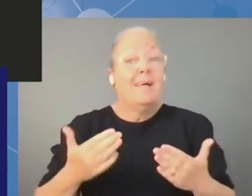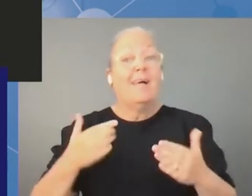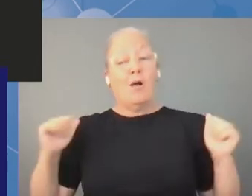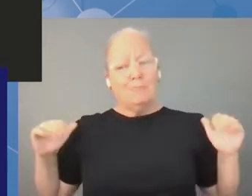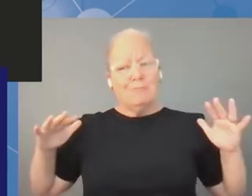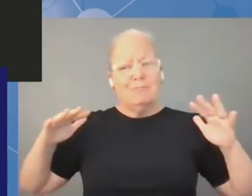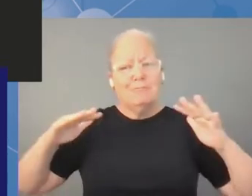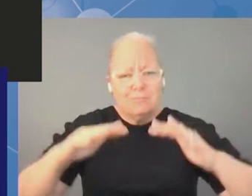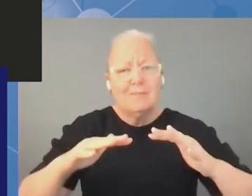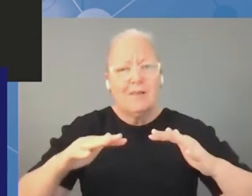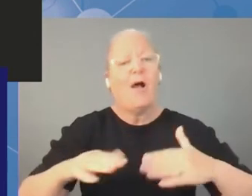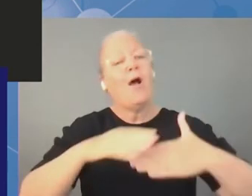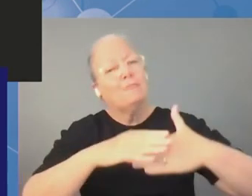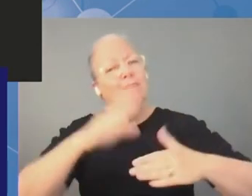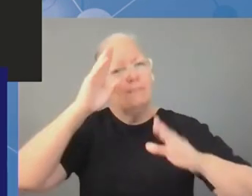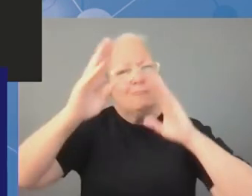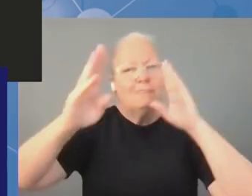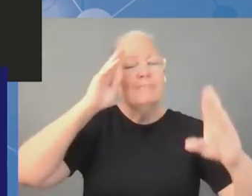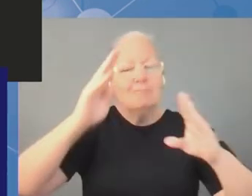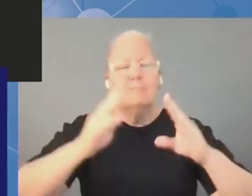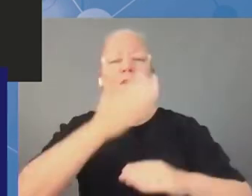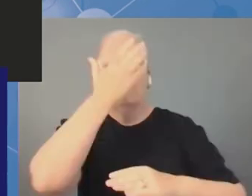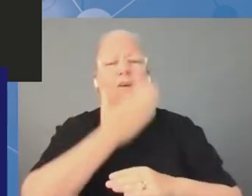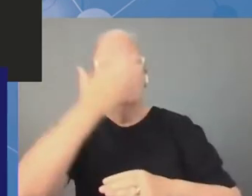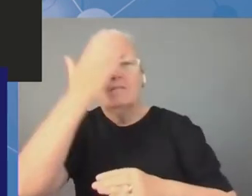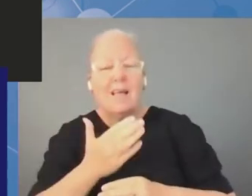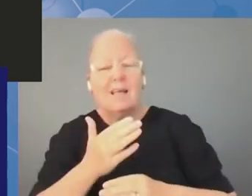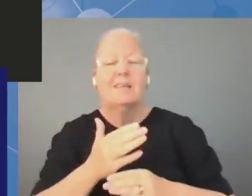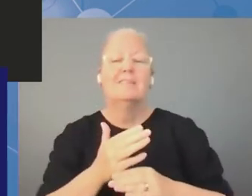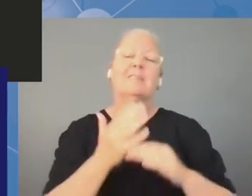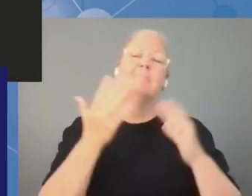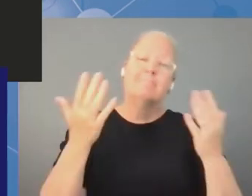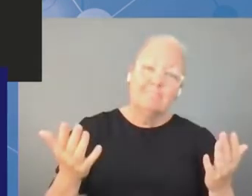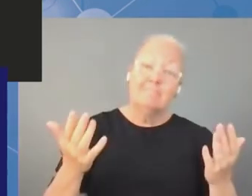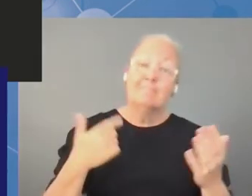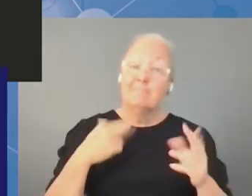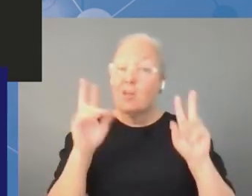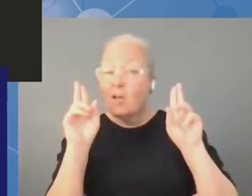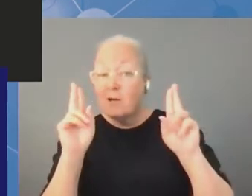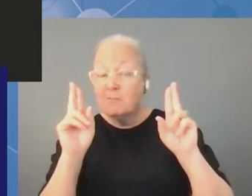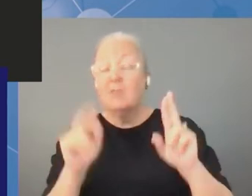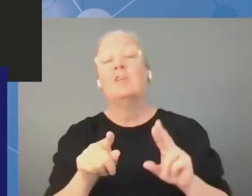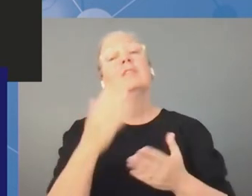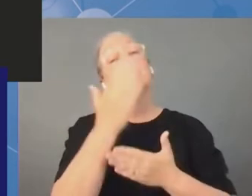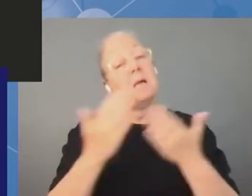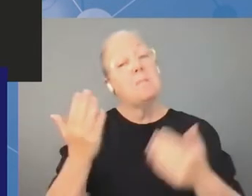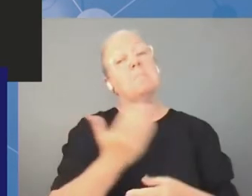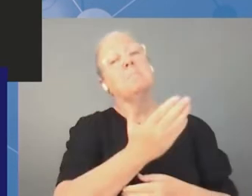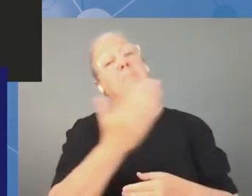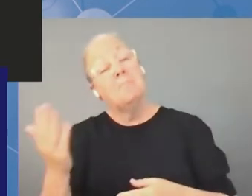لأنني وأنا سعيد أيضا أنه ربما في المستقبل سنستطيع أن نلتقي وجها